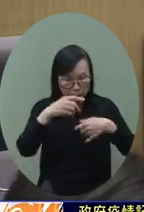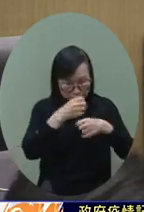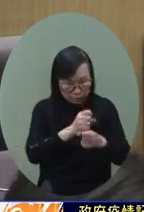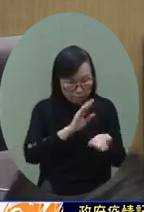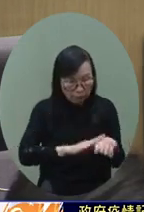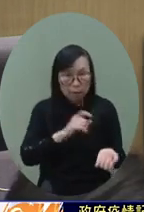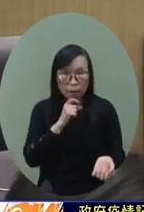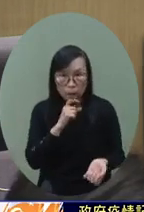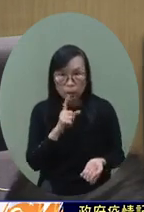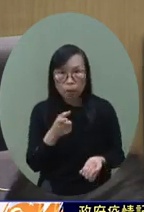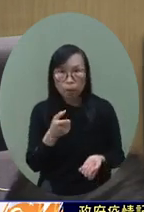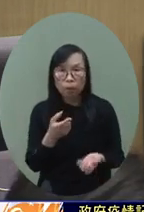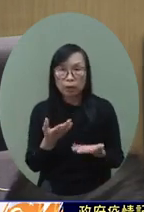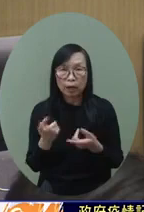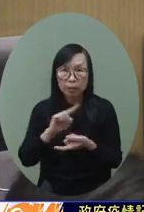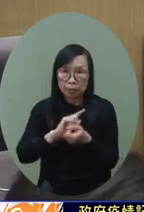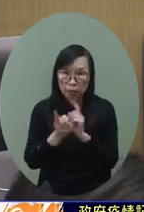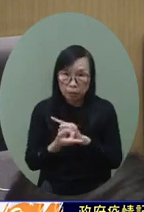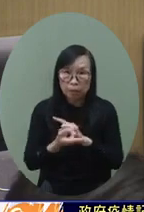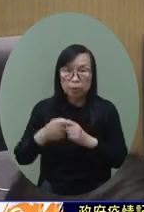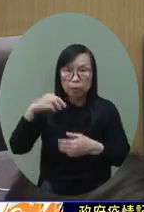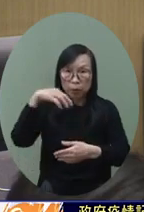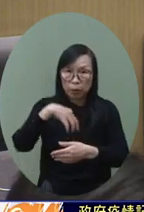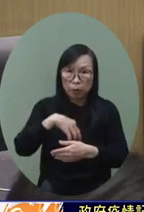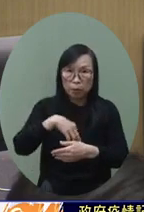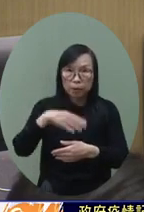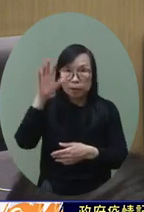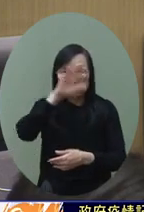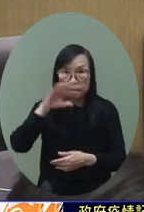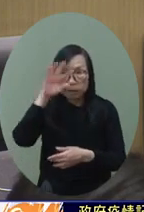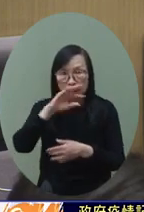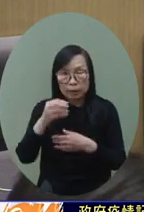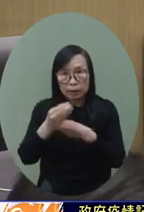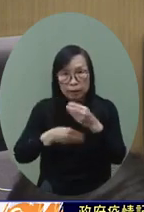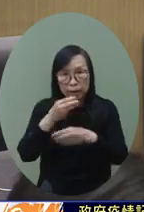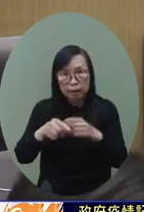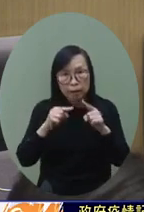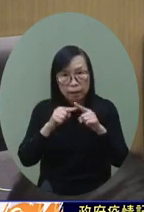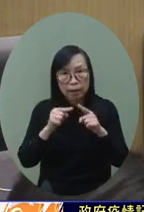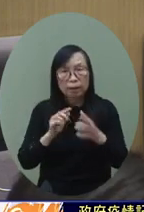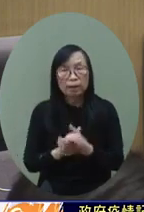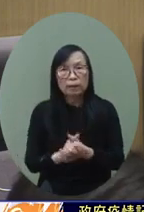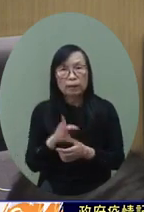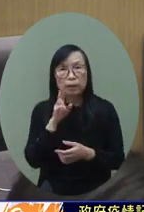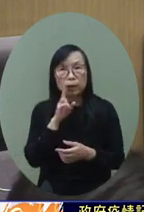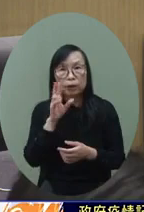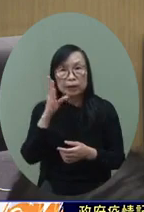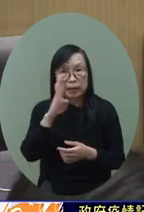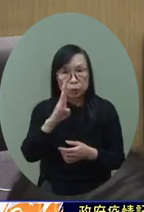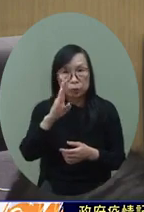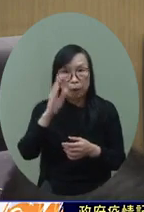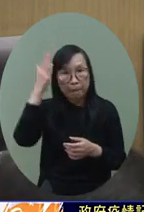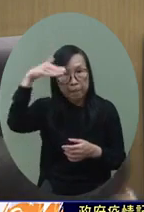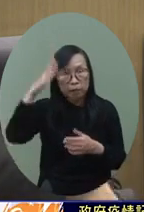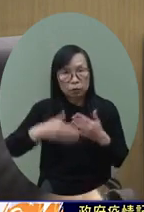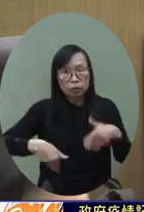的樣本咧，係咪都代表住入面都有一啲隱性的患者？會唔會都好似之前月明村咁樣要求